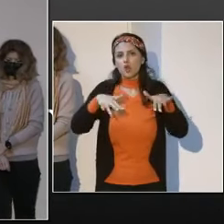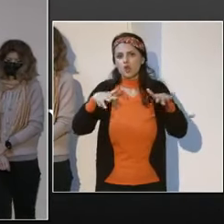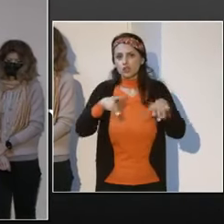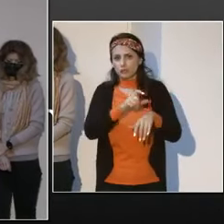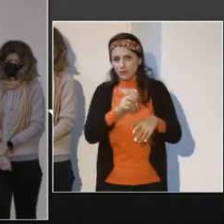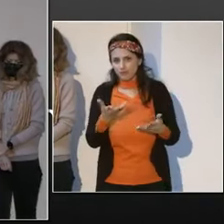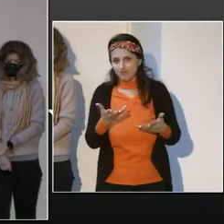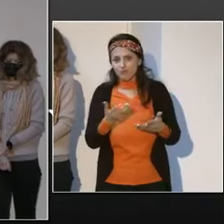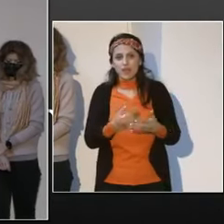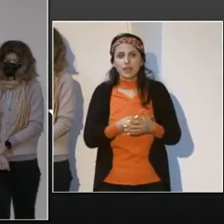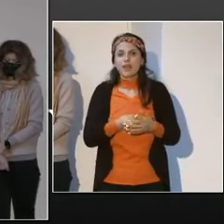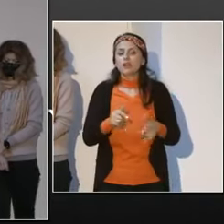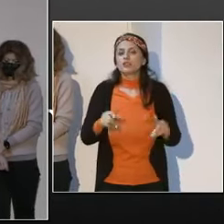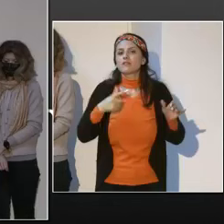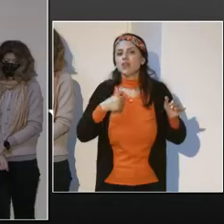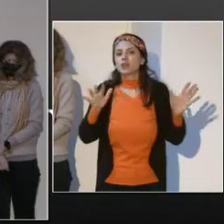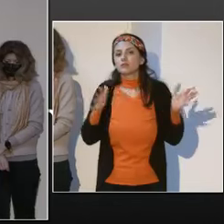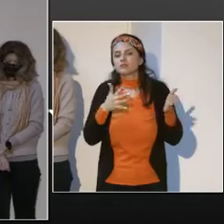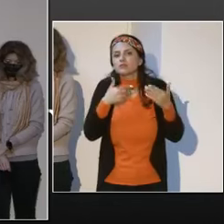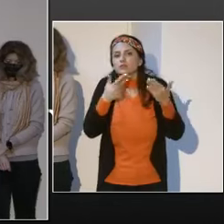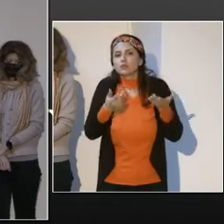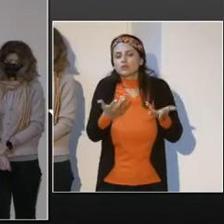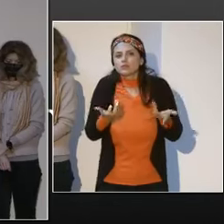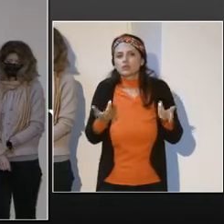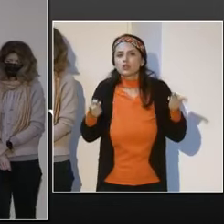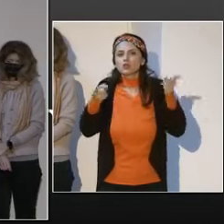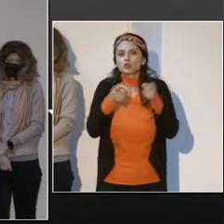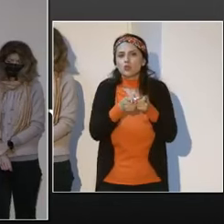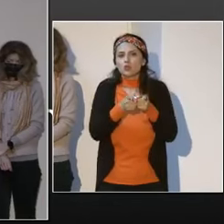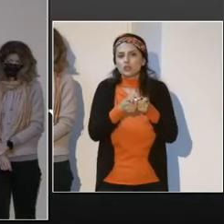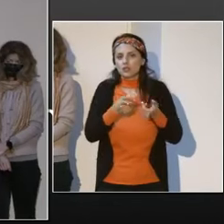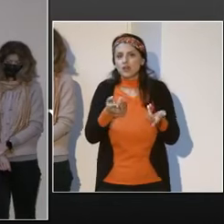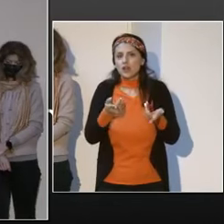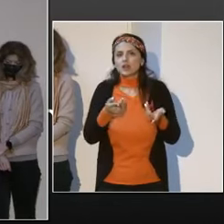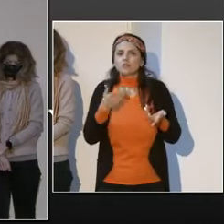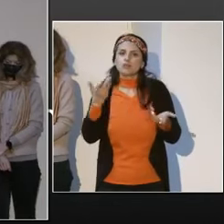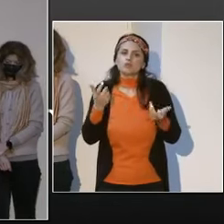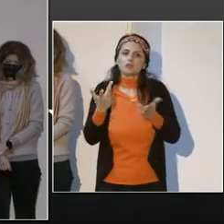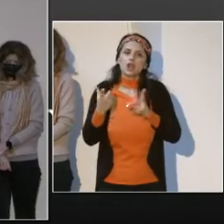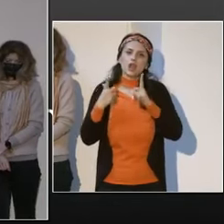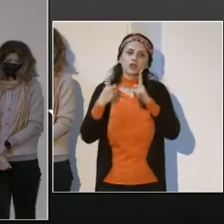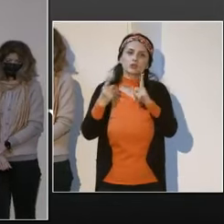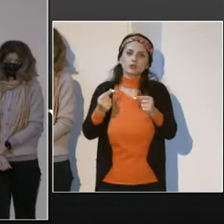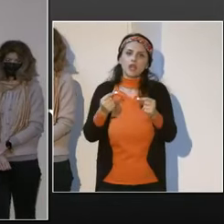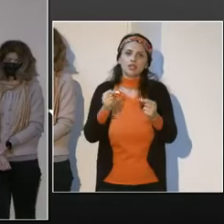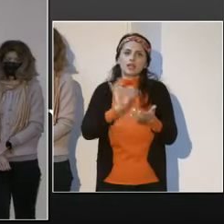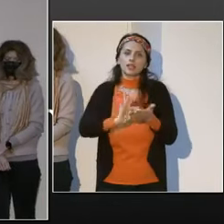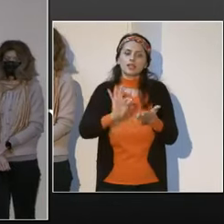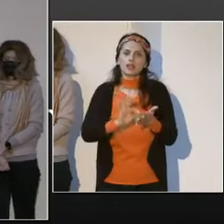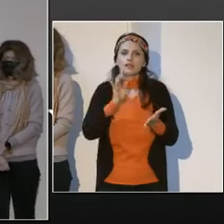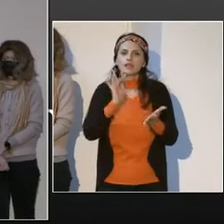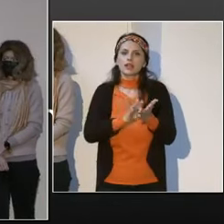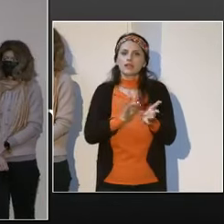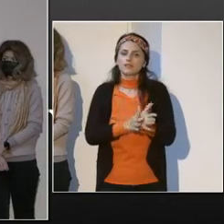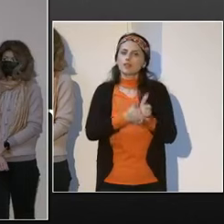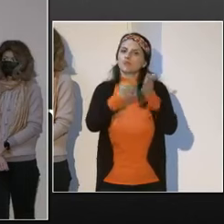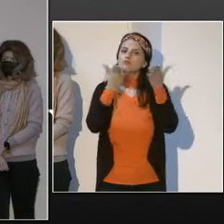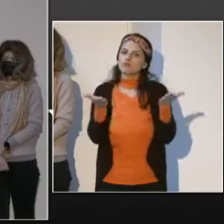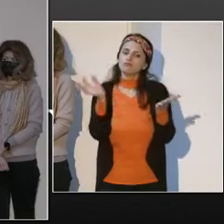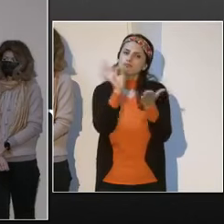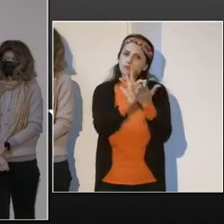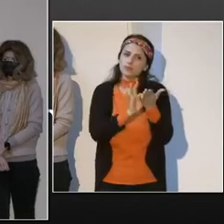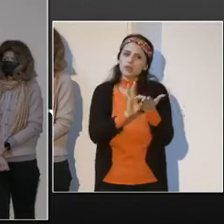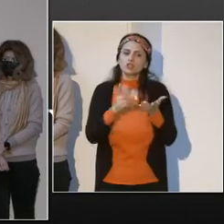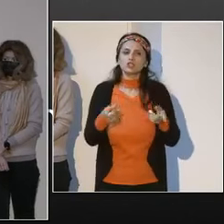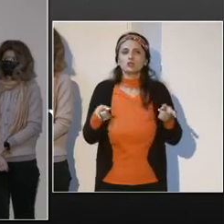aș vrea să încep aceasta scurta expunere si trecere in revista a rezultatelor noastre dar si a scurte analize pe